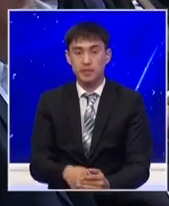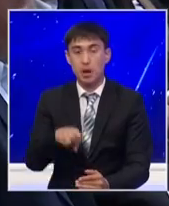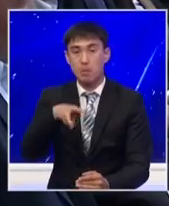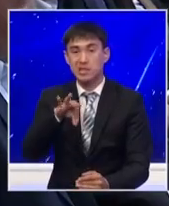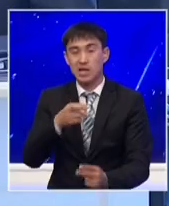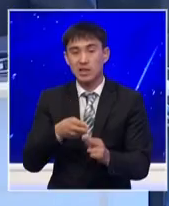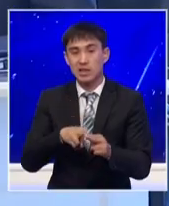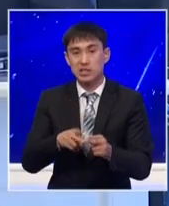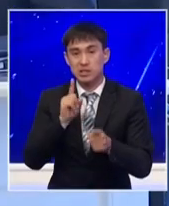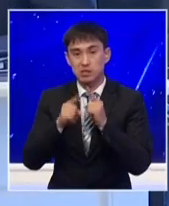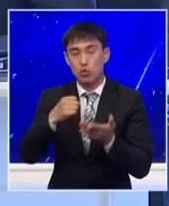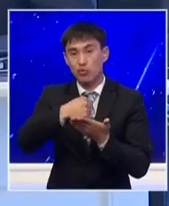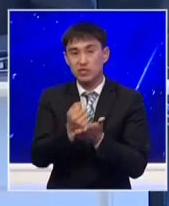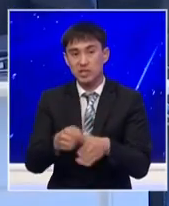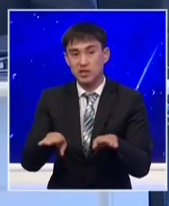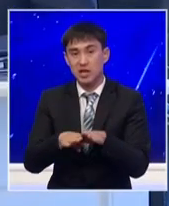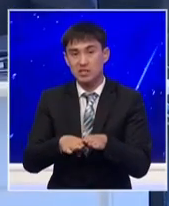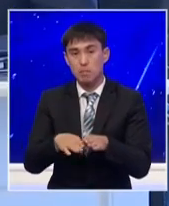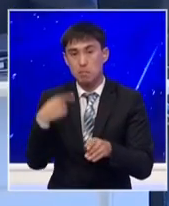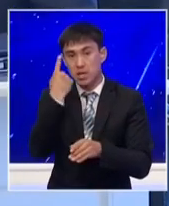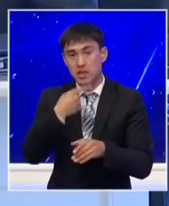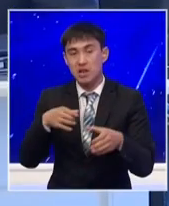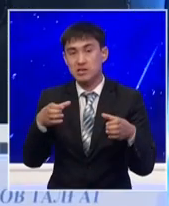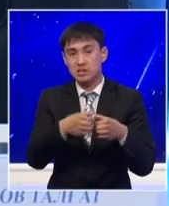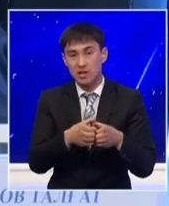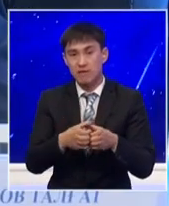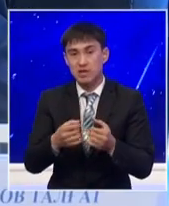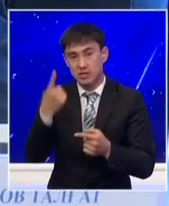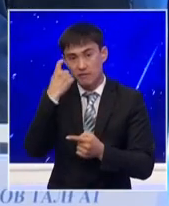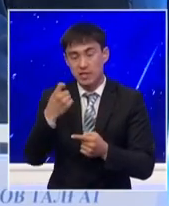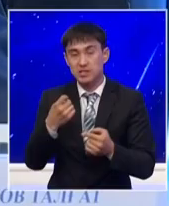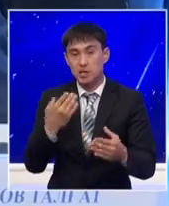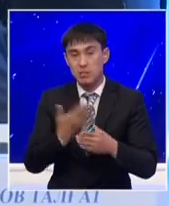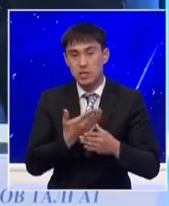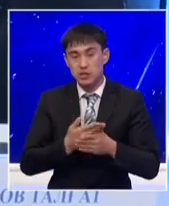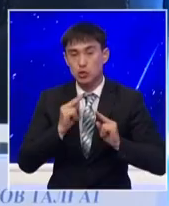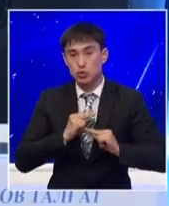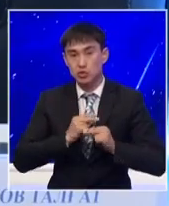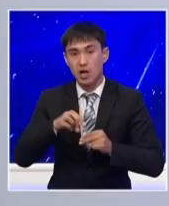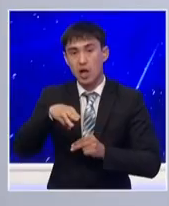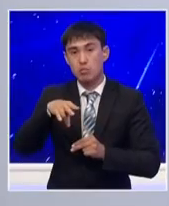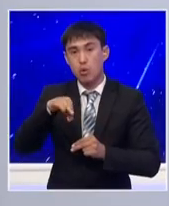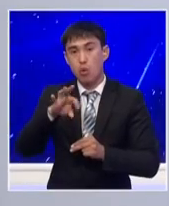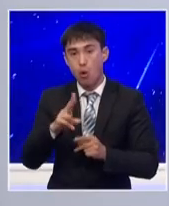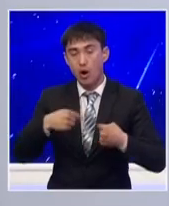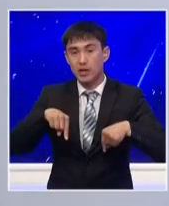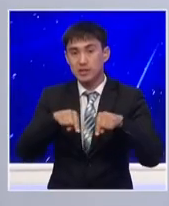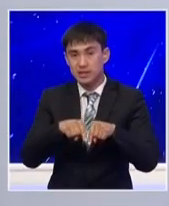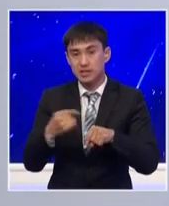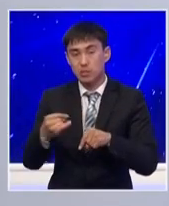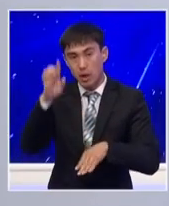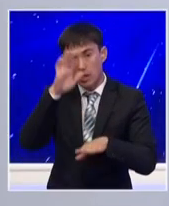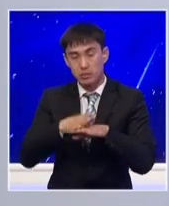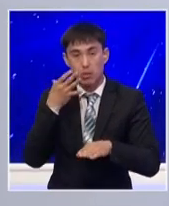маслихатом на этой сессии был утвержден также персональный состав Совета по взаимодействию и сотрудничеству с неправительственными организациями при